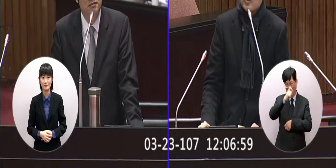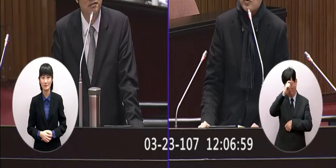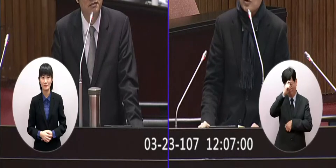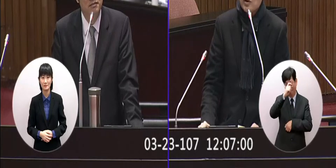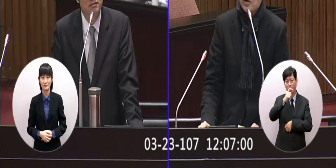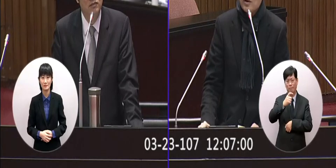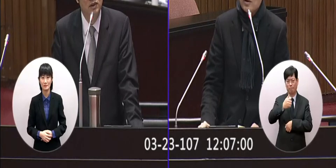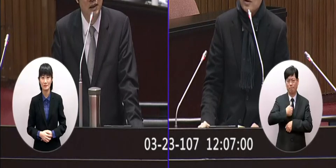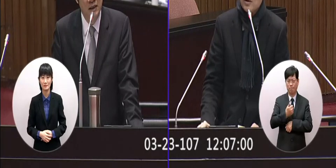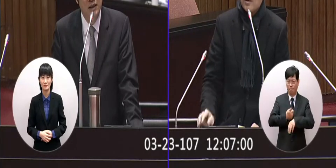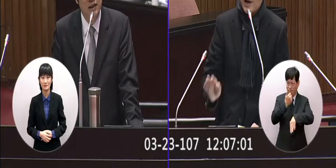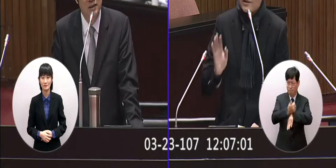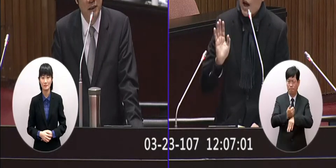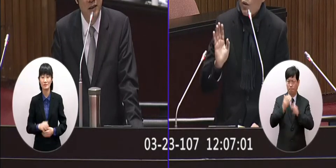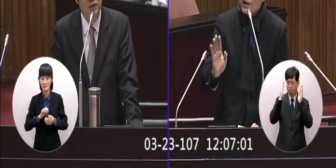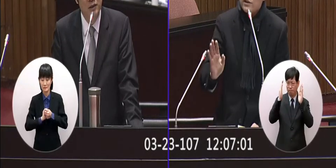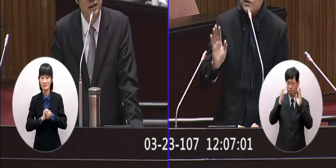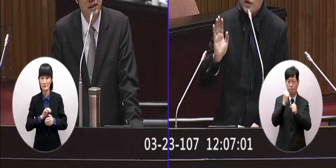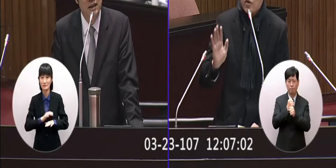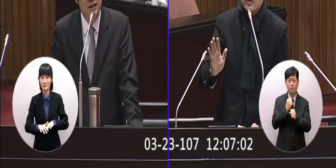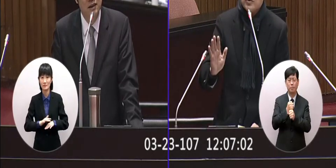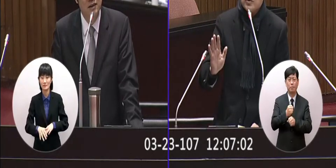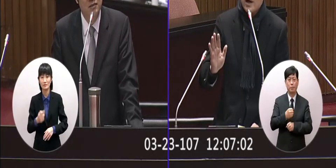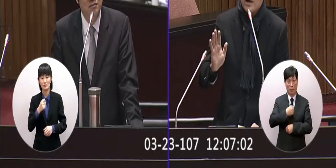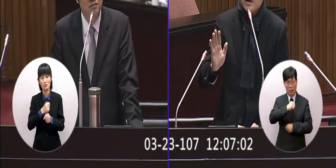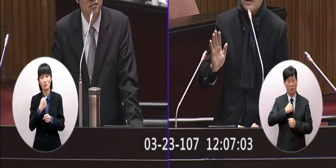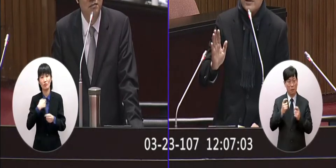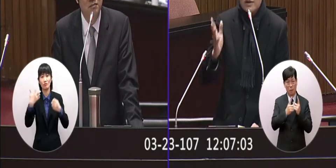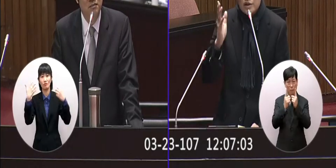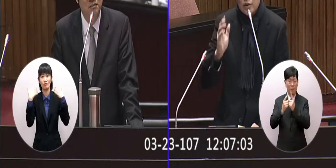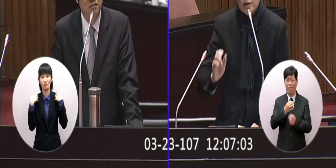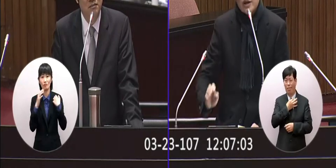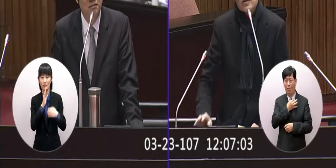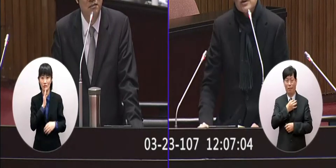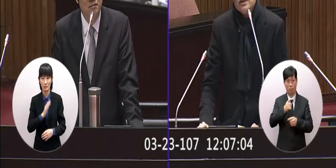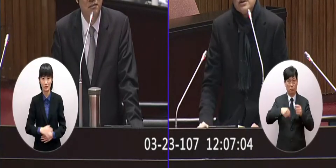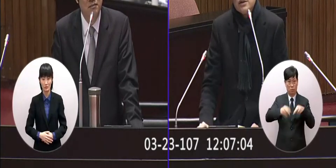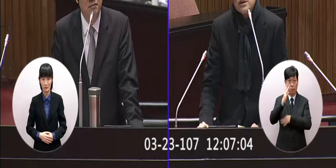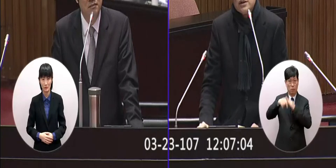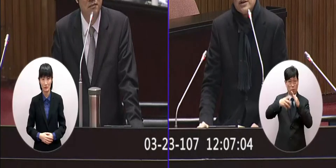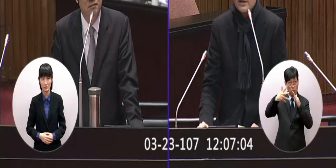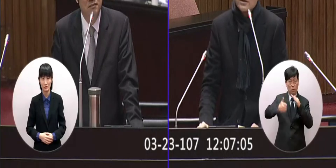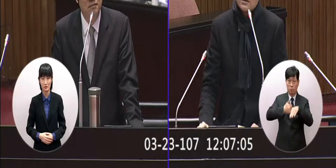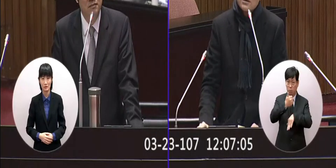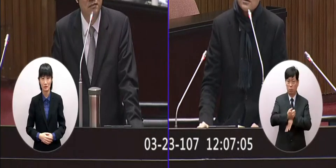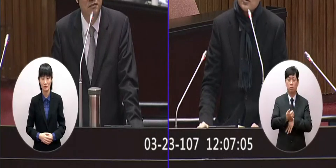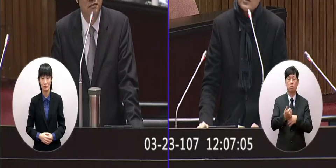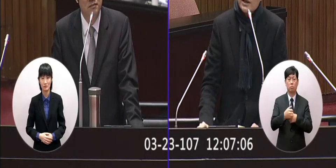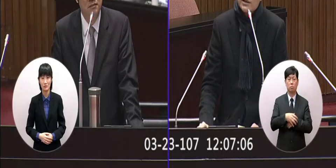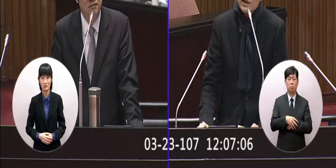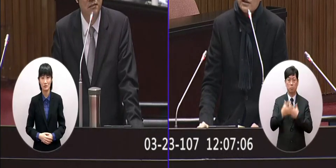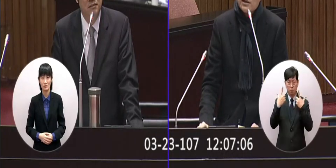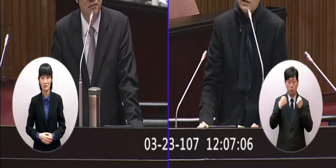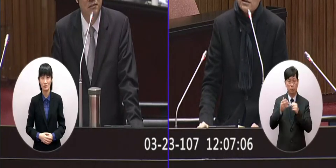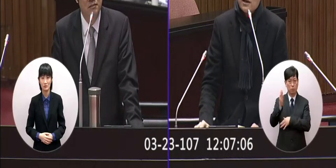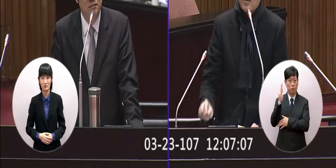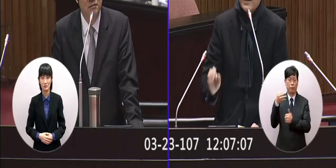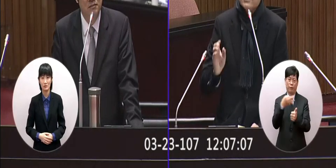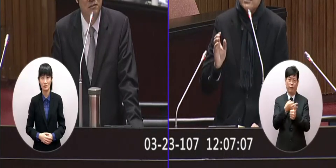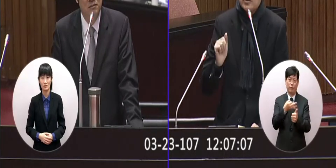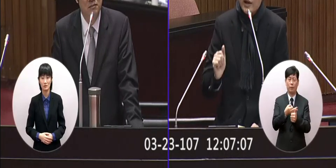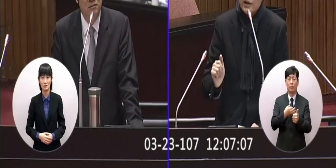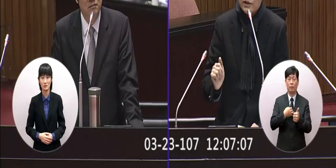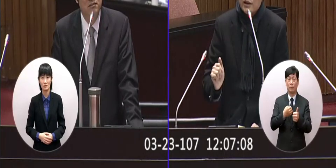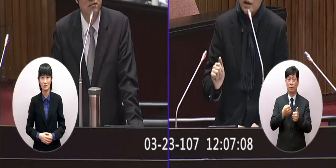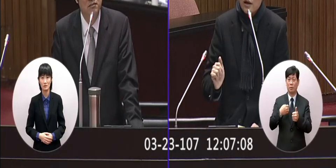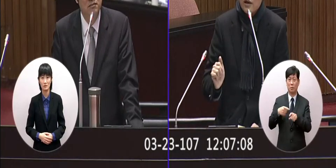盼你好好做， 一定的。 把台湾的这些困局啊，当行政院长就是领国家的钱，这老